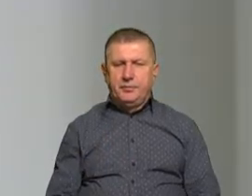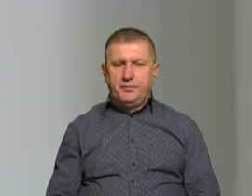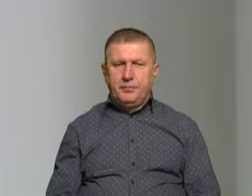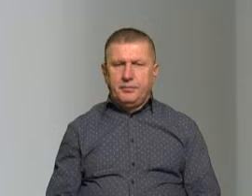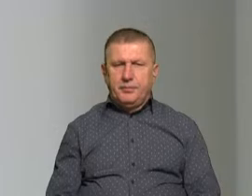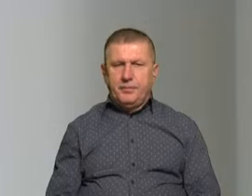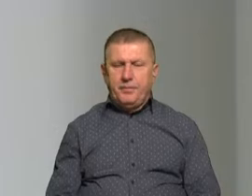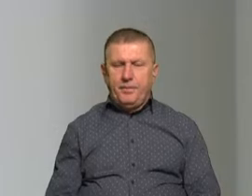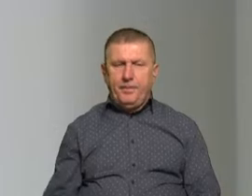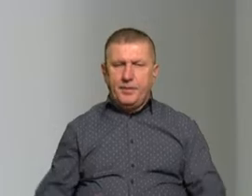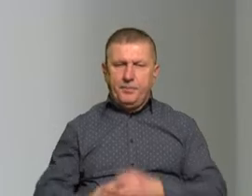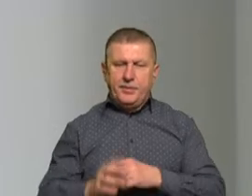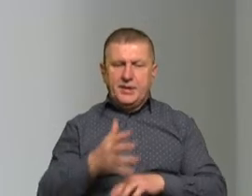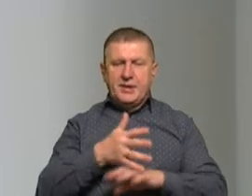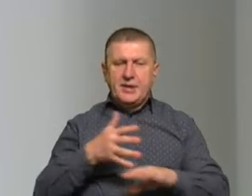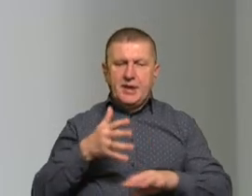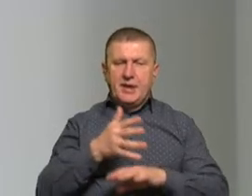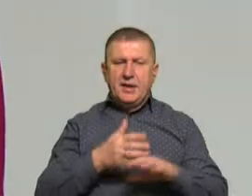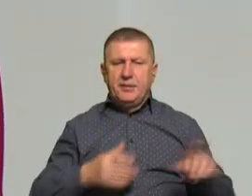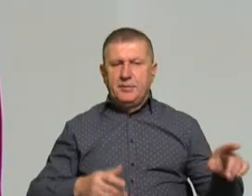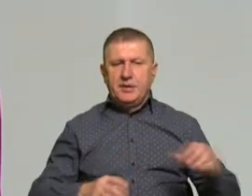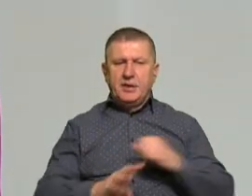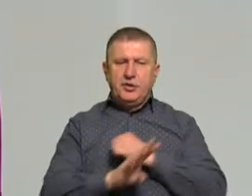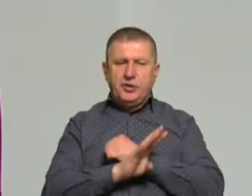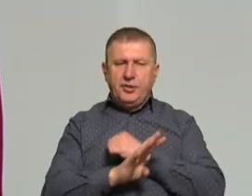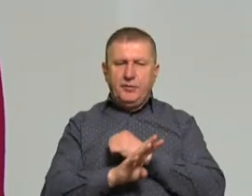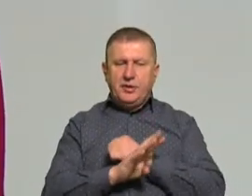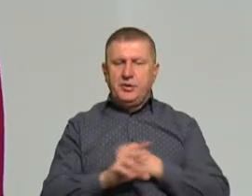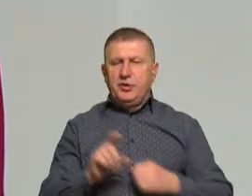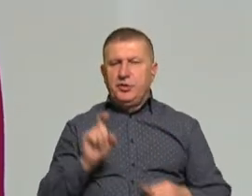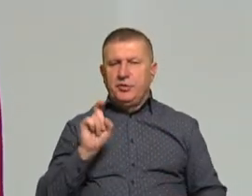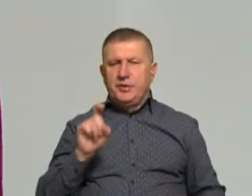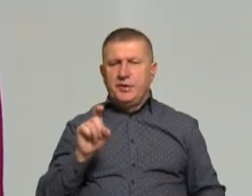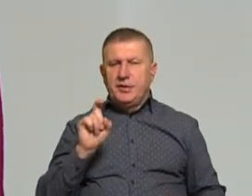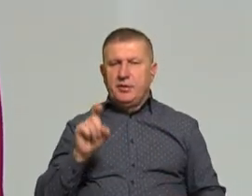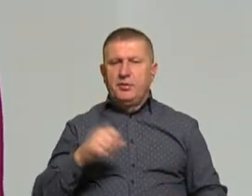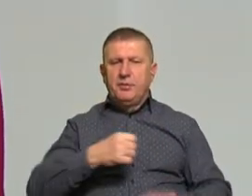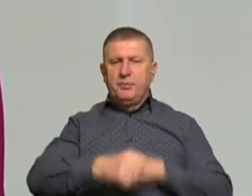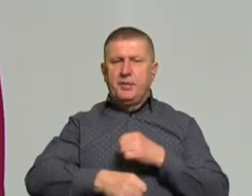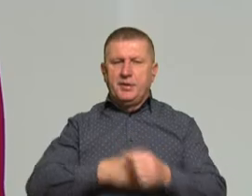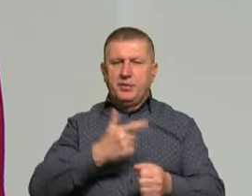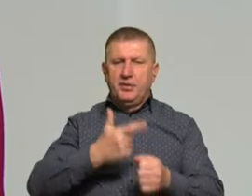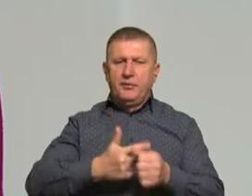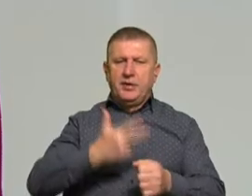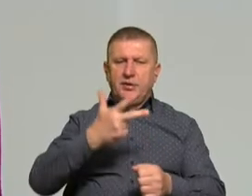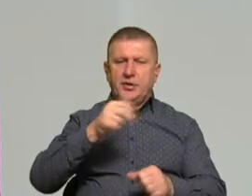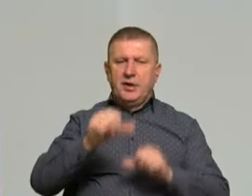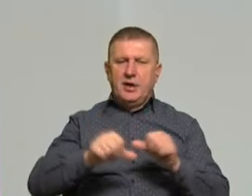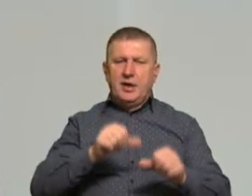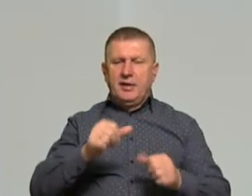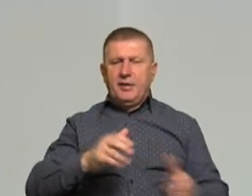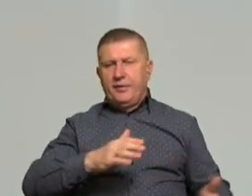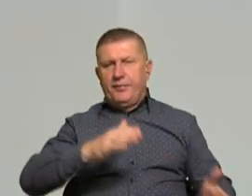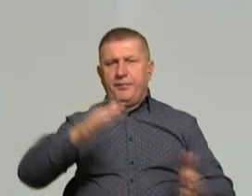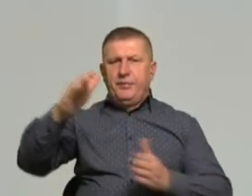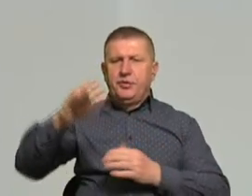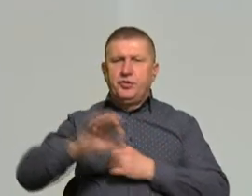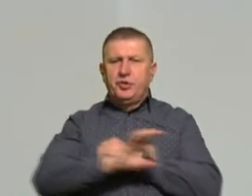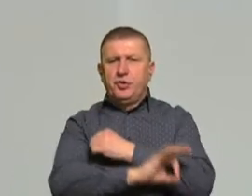Zaremska, 90 sekund. Tak, aż się boję, że to jest tylko 90 sekund, bo pracuję 23 lata na uczelniach wyższych, w związku z